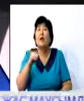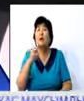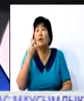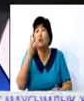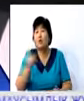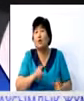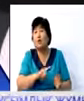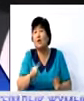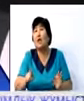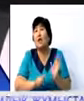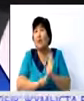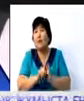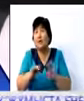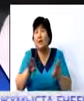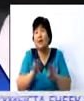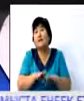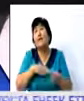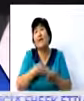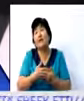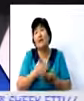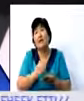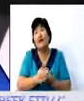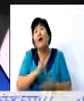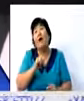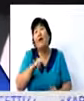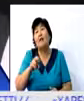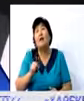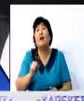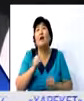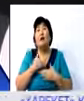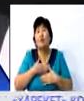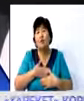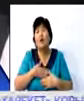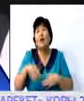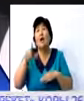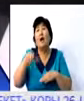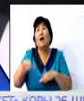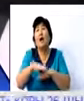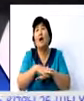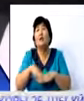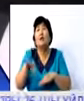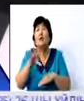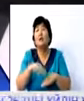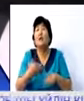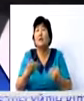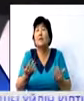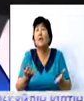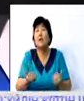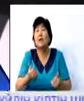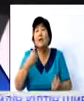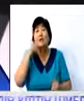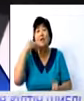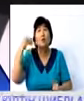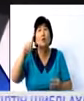үш баспана тапсырайық, соған атсалысыңыздар деп. Аллаға шүкір, азаматтарымыз, бауырларымыз сарындарын салды. Күні кеше